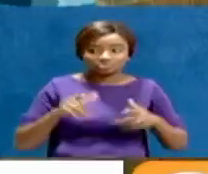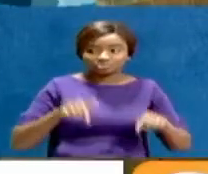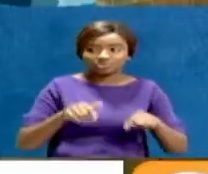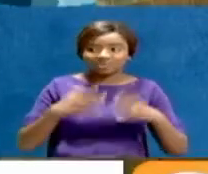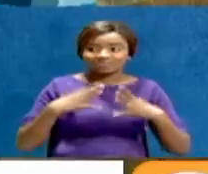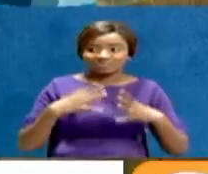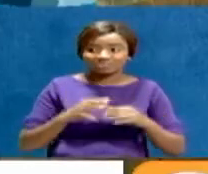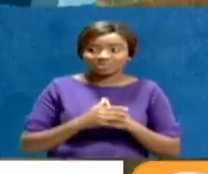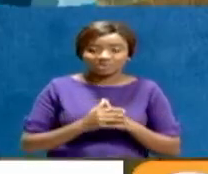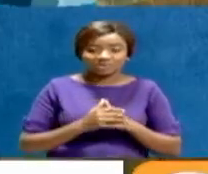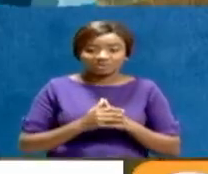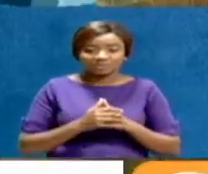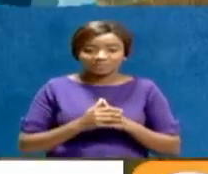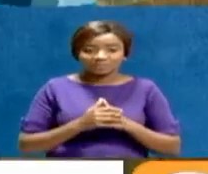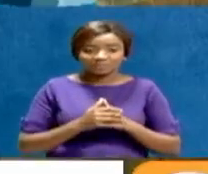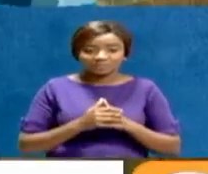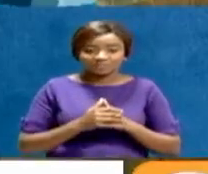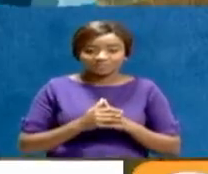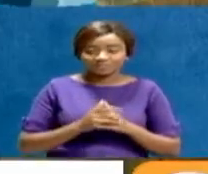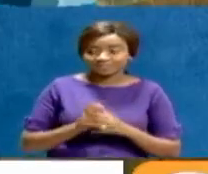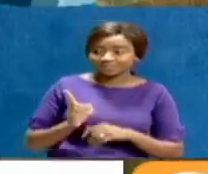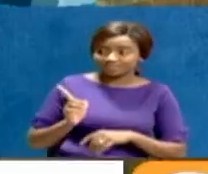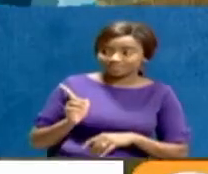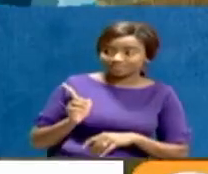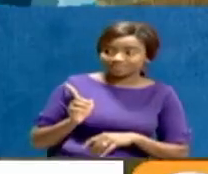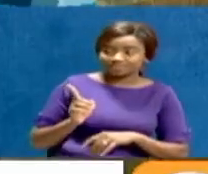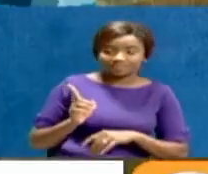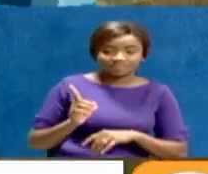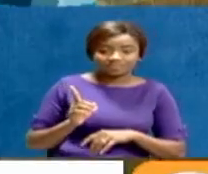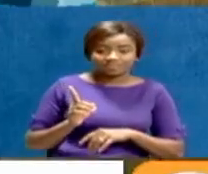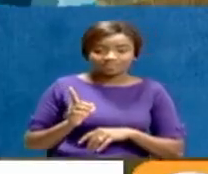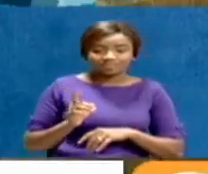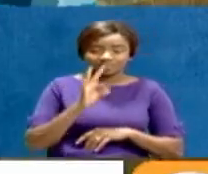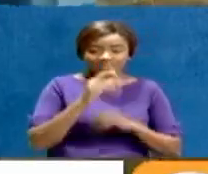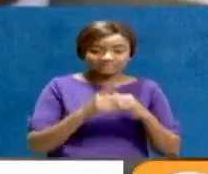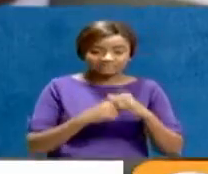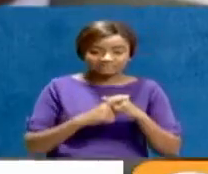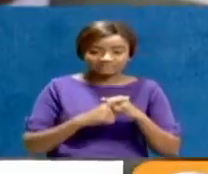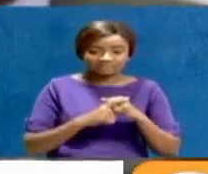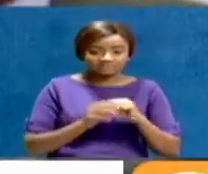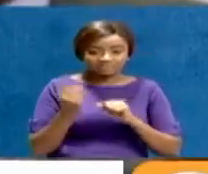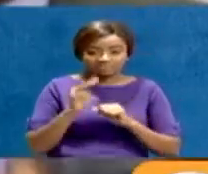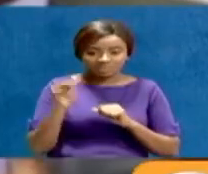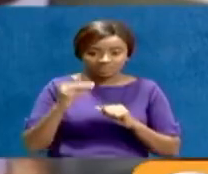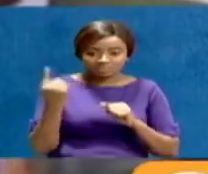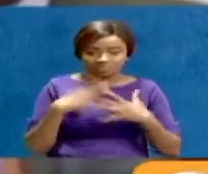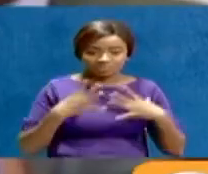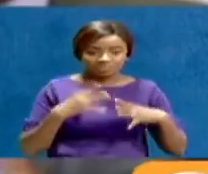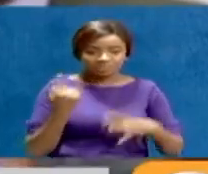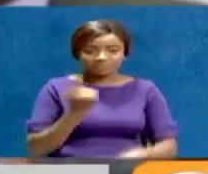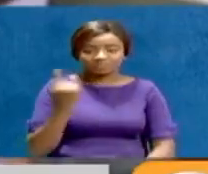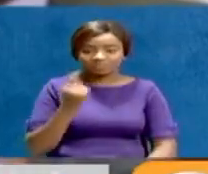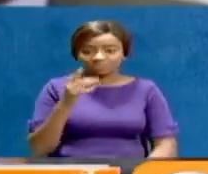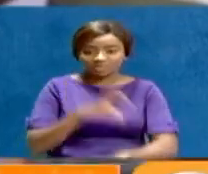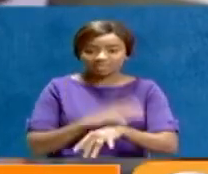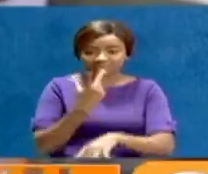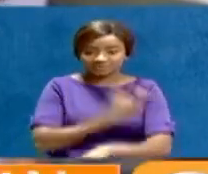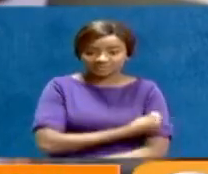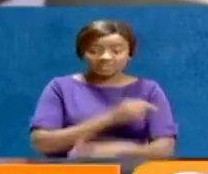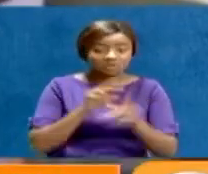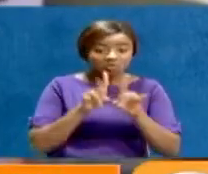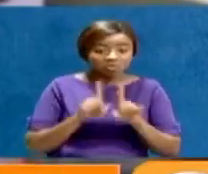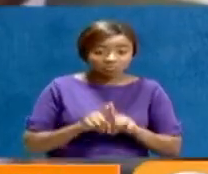ambao wamechanjwa barani Afrika. In a good vaccination program, predictability of availability of vaccines